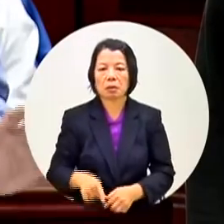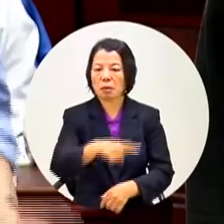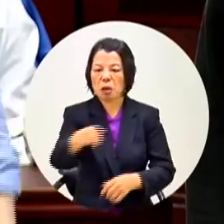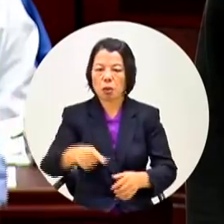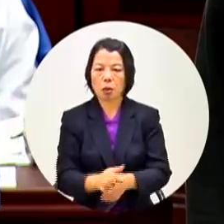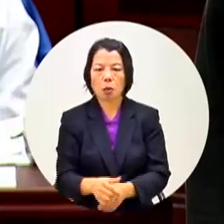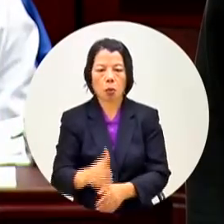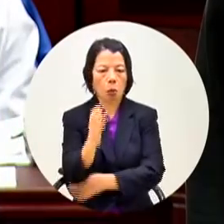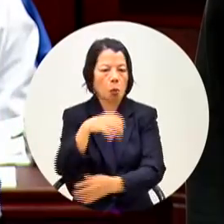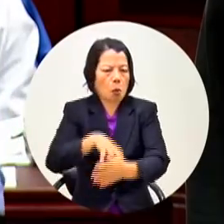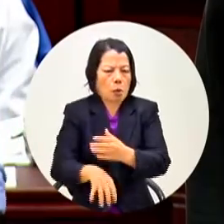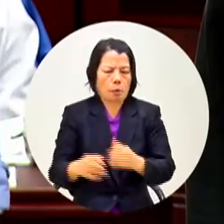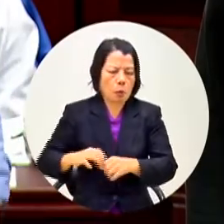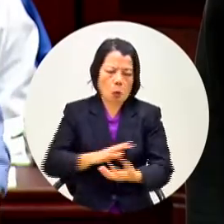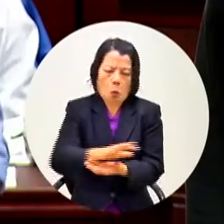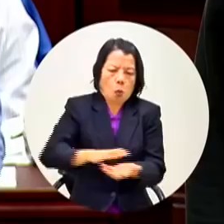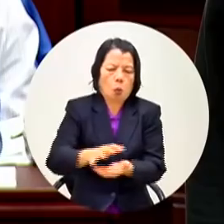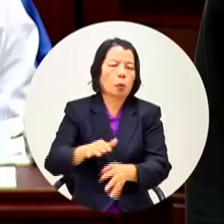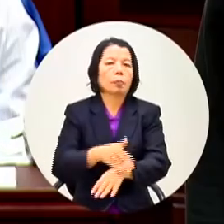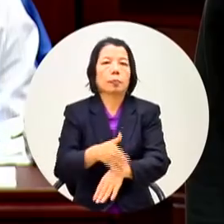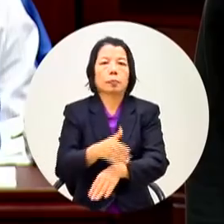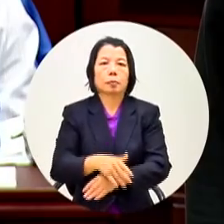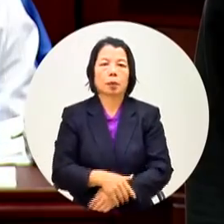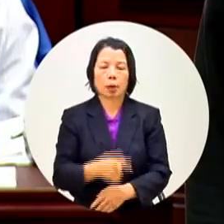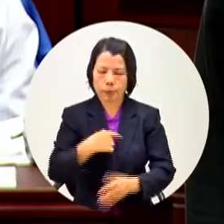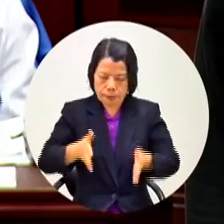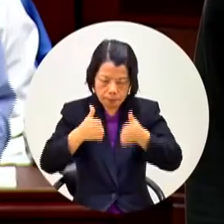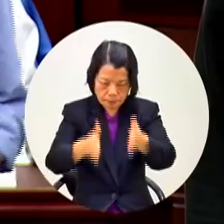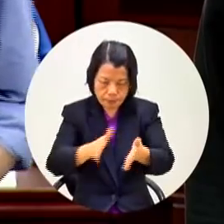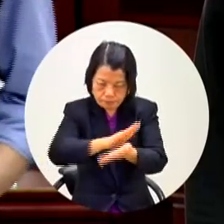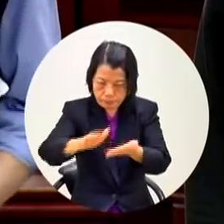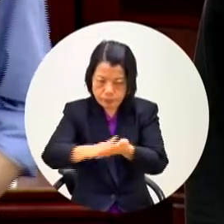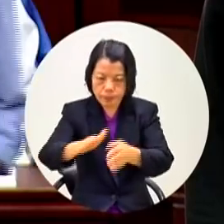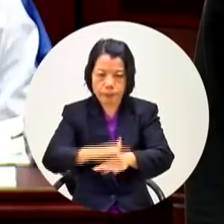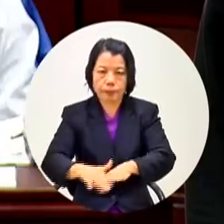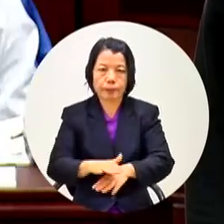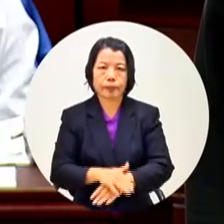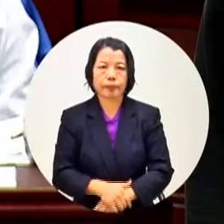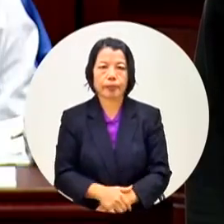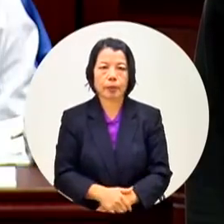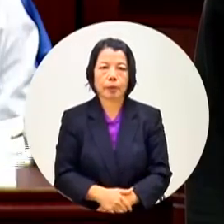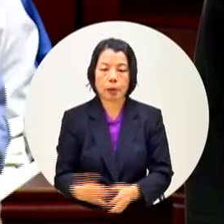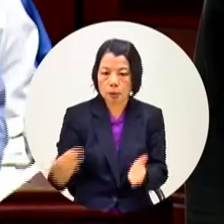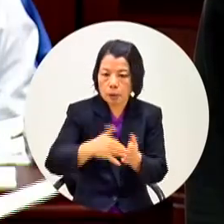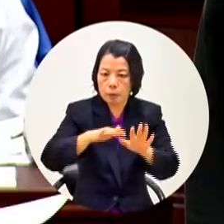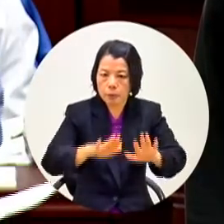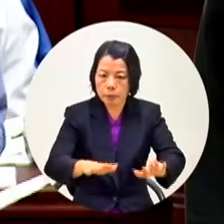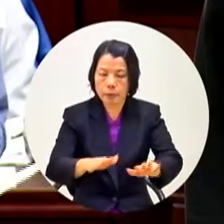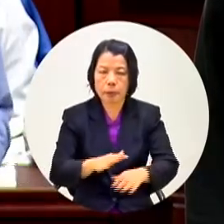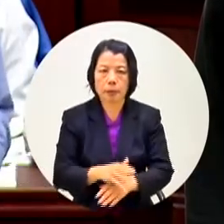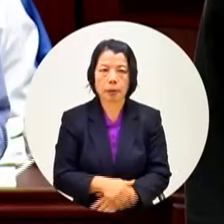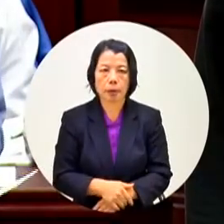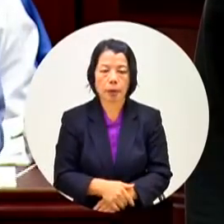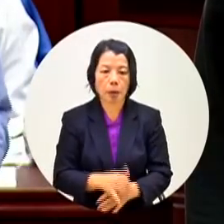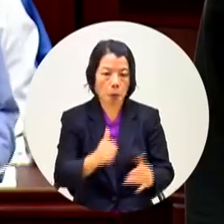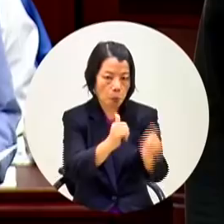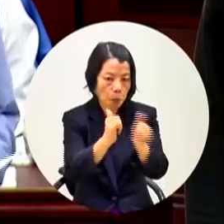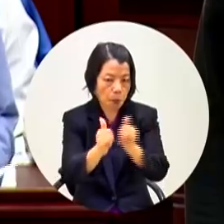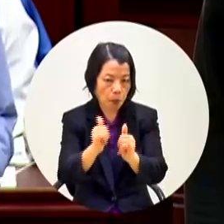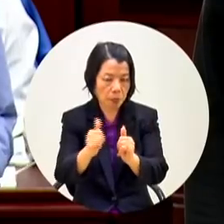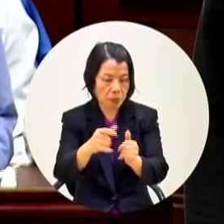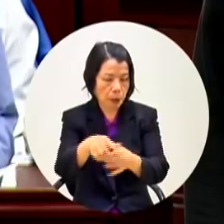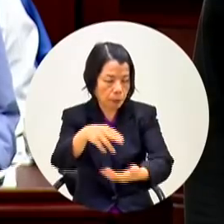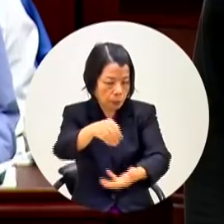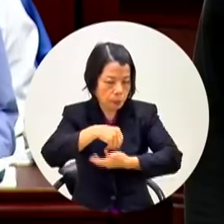是要面对这来解决。大致上目前为止啊，我们说请听民意之后以及综合学者专家，大概